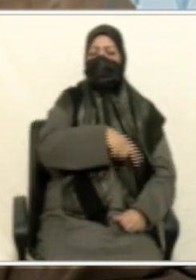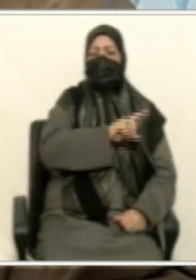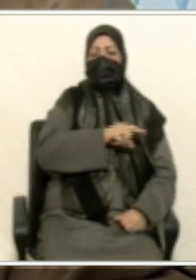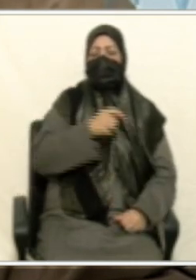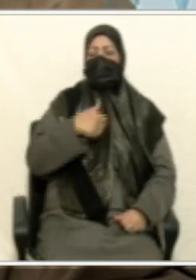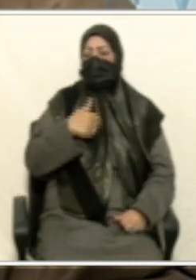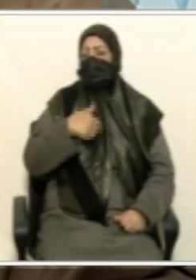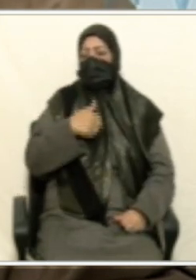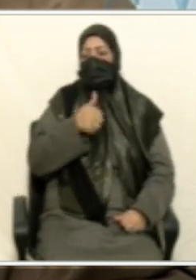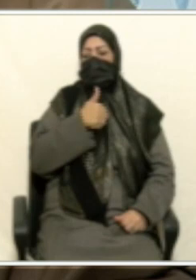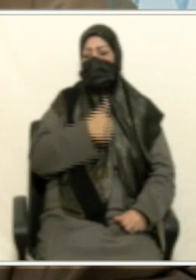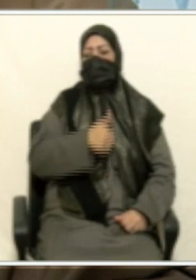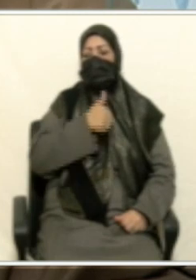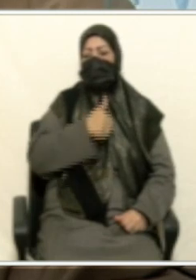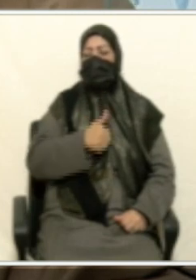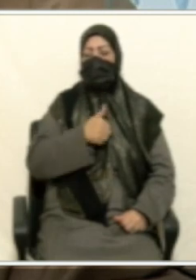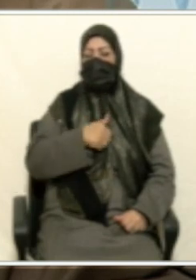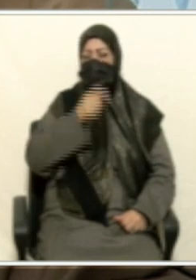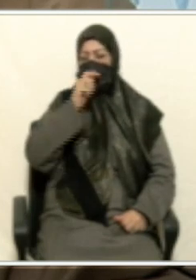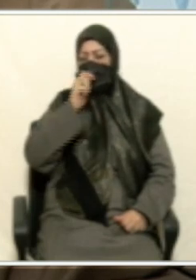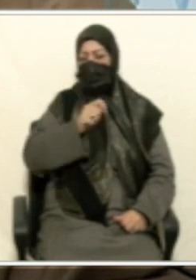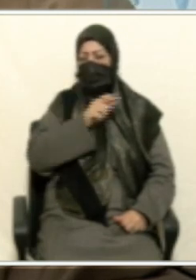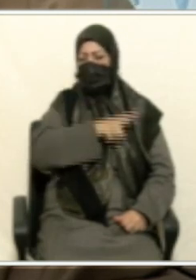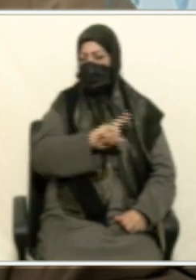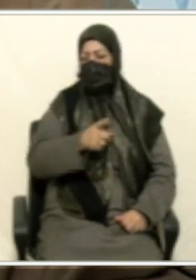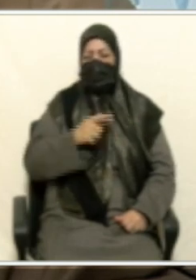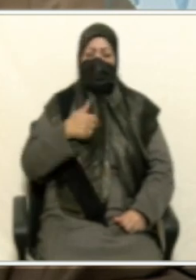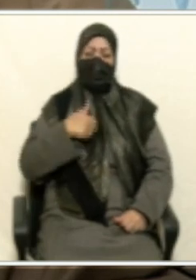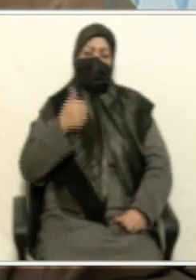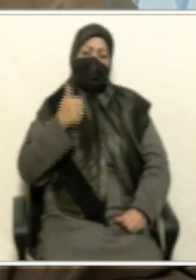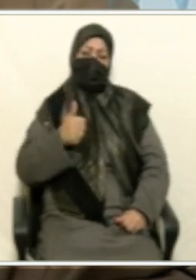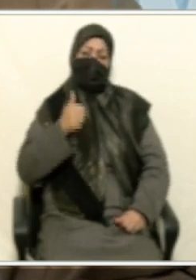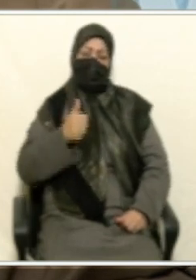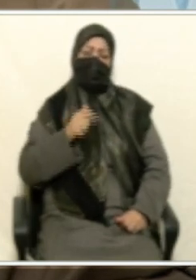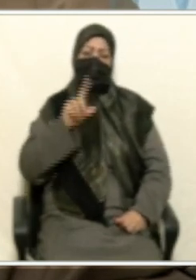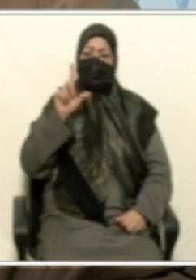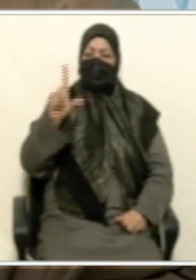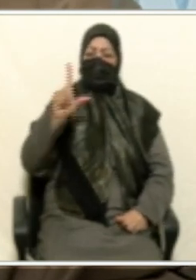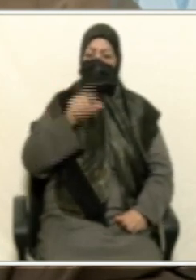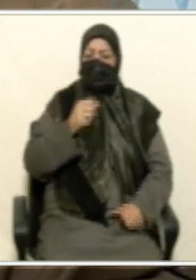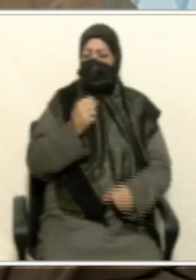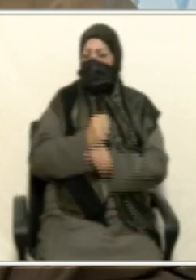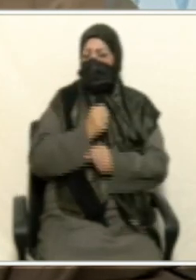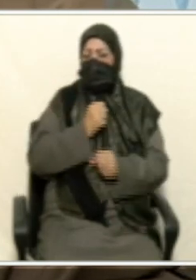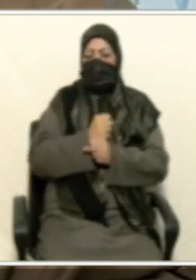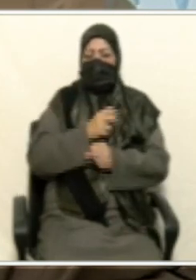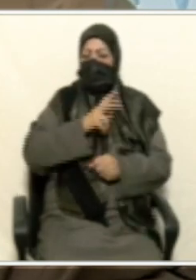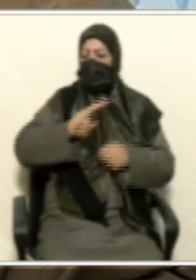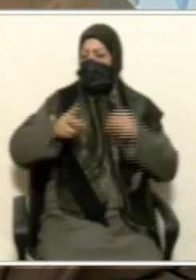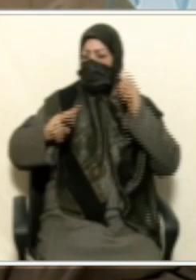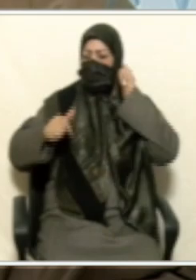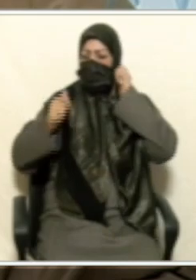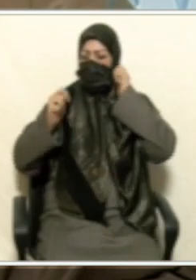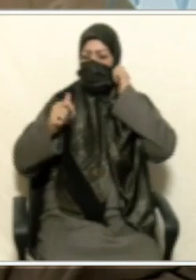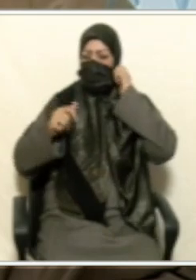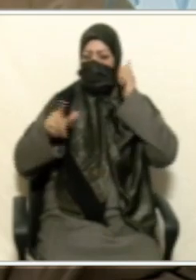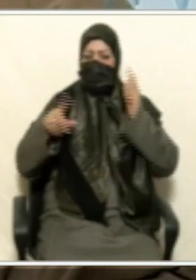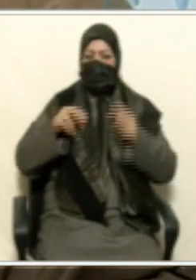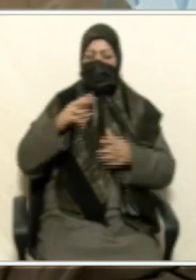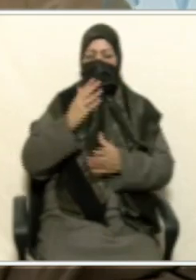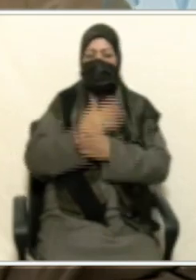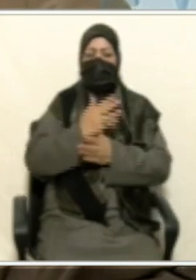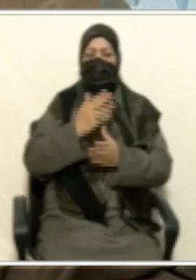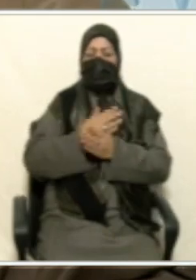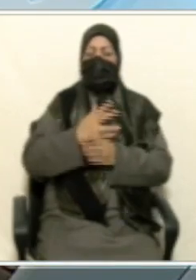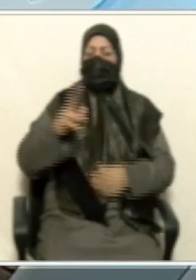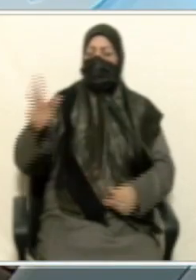ظالم وهو يحسب روحه ما يدرش في الظلم، يحسب روحه يدير في الصح؟ ثم ذكر السبب: أنا ظلمني شخص وسجني وهو يحسب